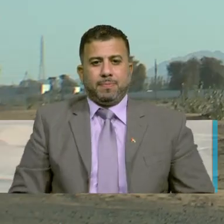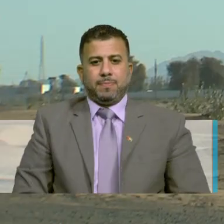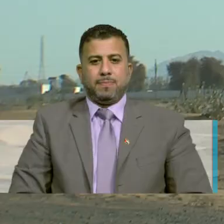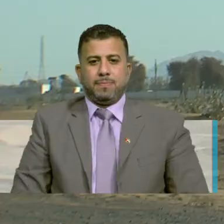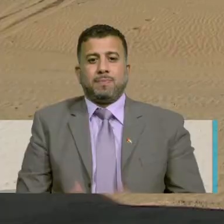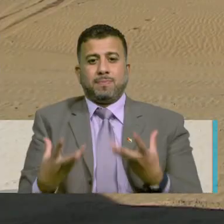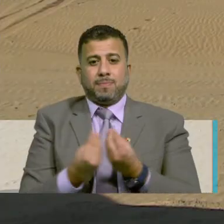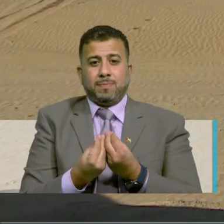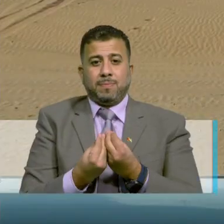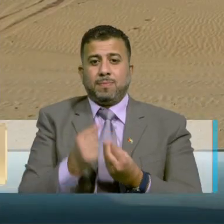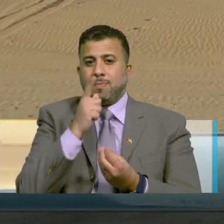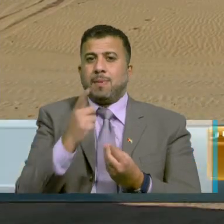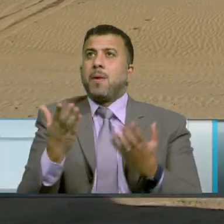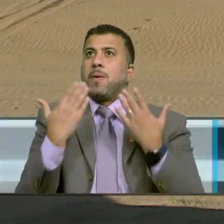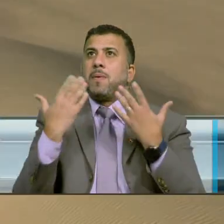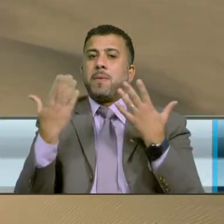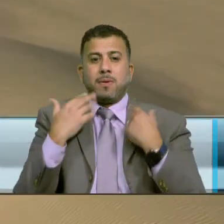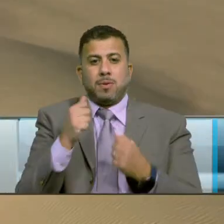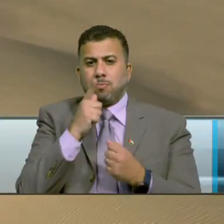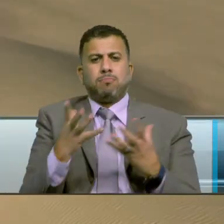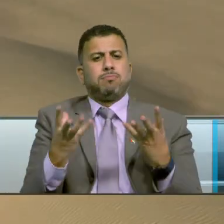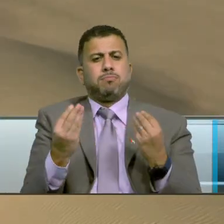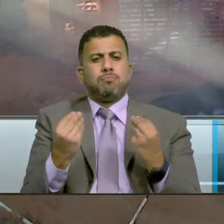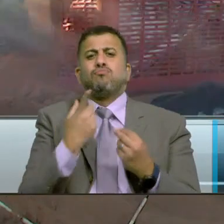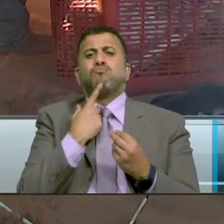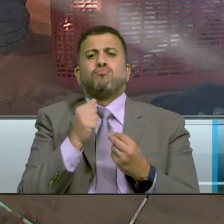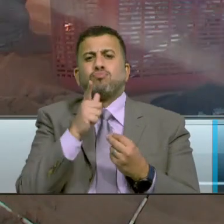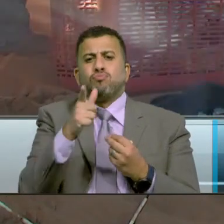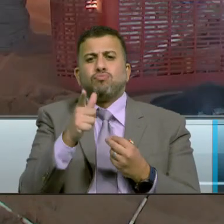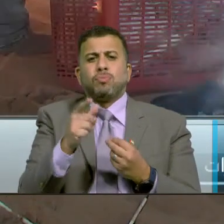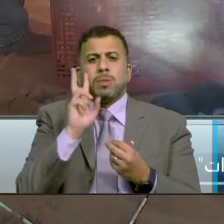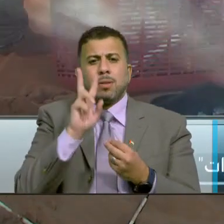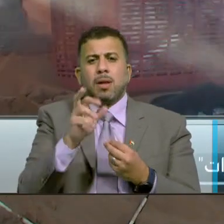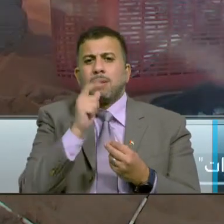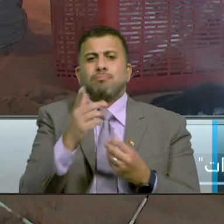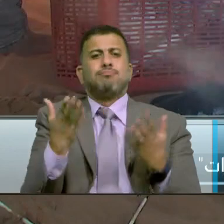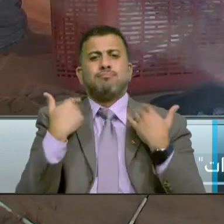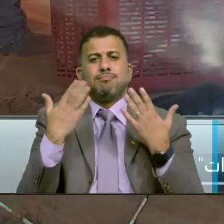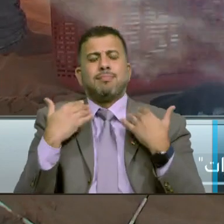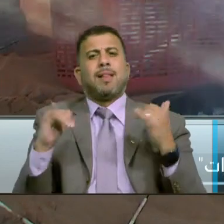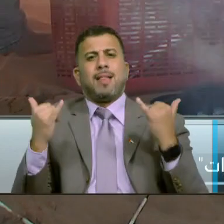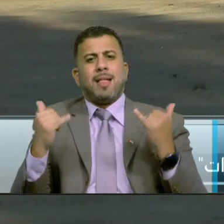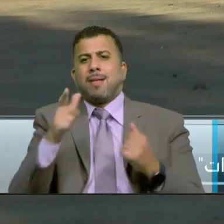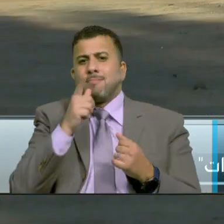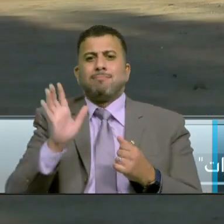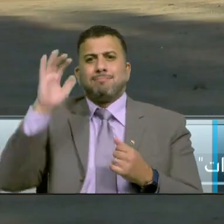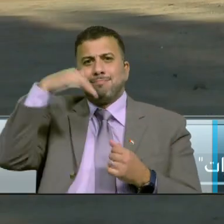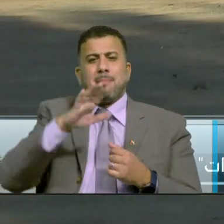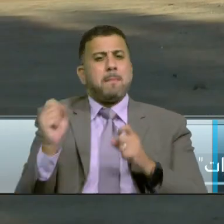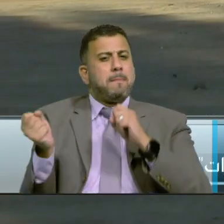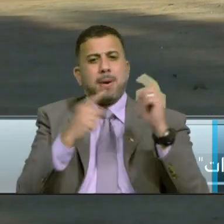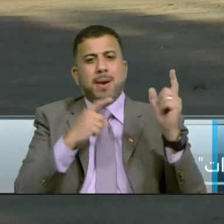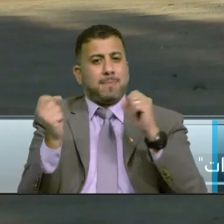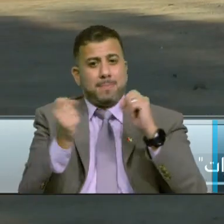مع تحسن الطقس يلجأ العديد لاستغلال هذه الأجواء بالتنزه أو الجلوس في المناطق